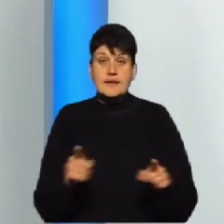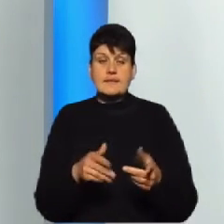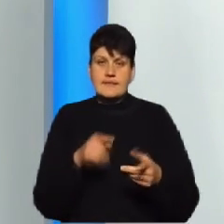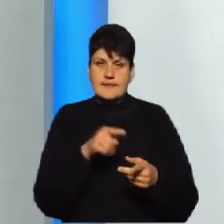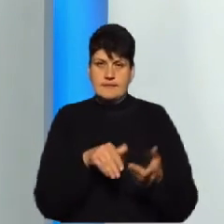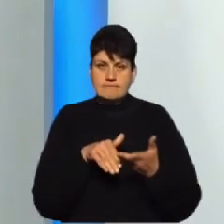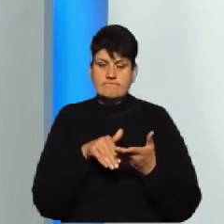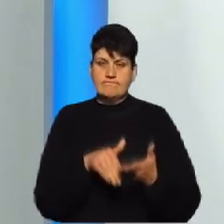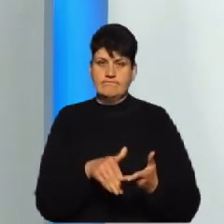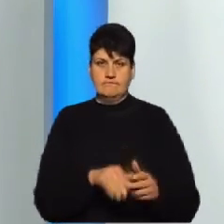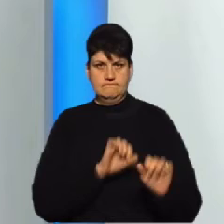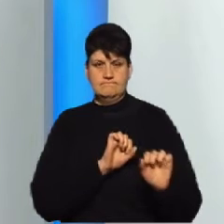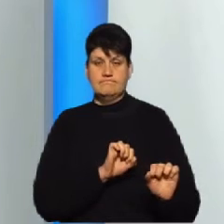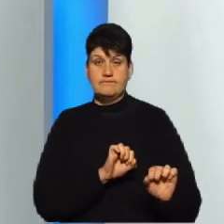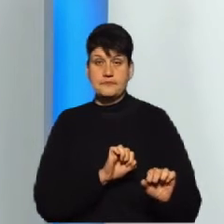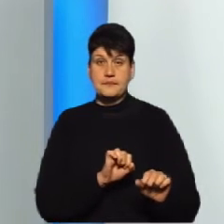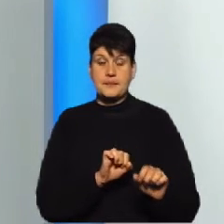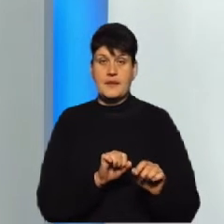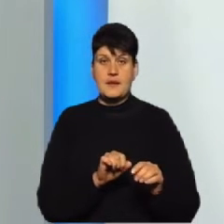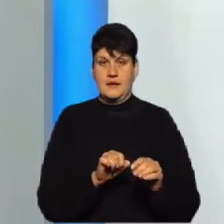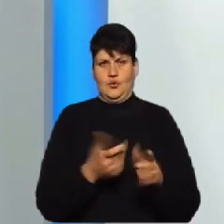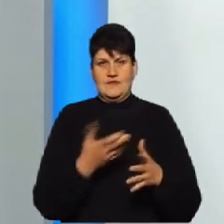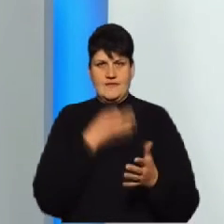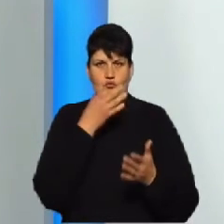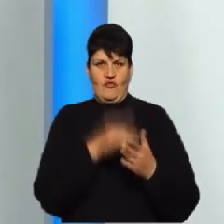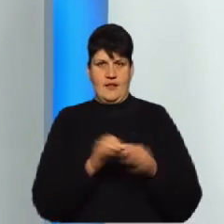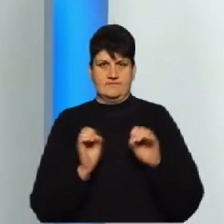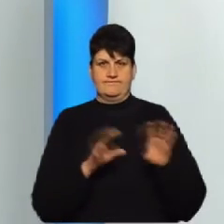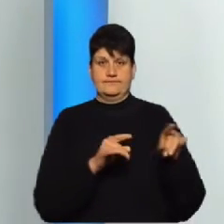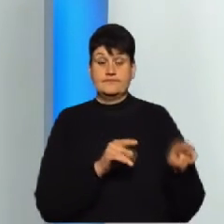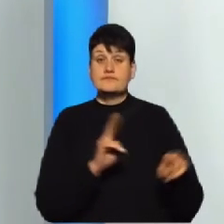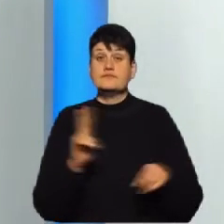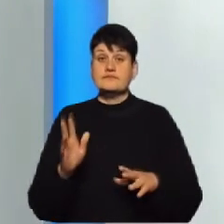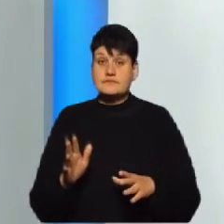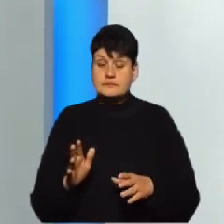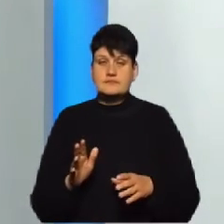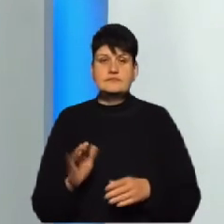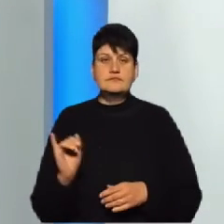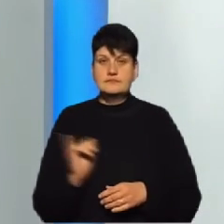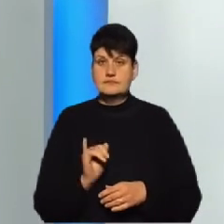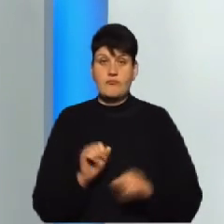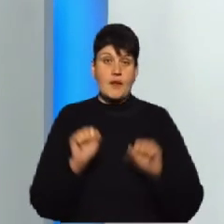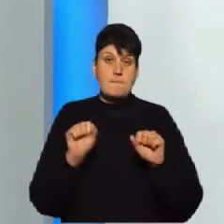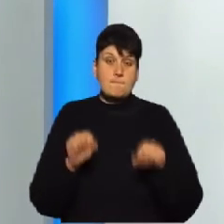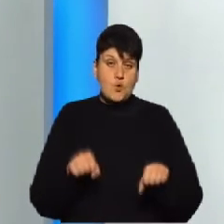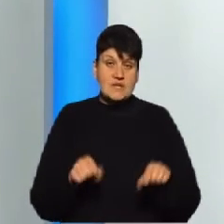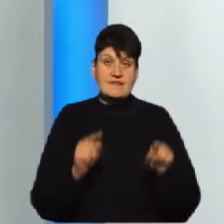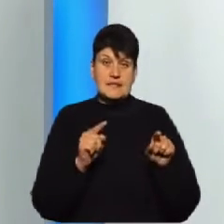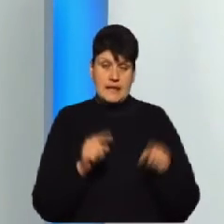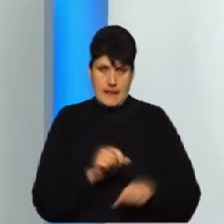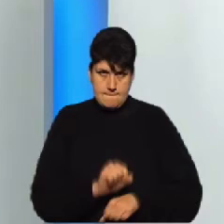захистив, перекласти якусь відповідальність на кого. І можливість таких протестів масових і так